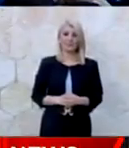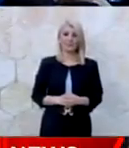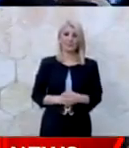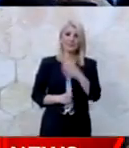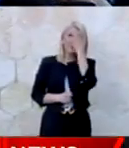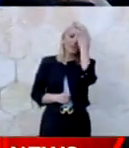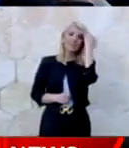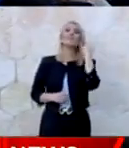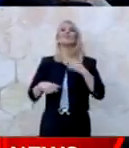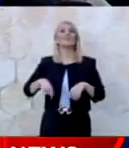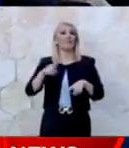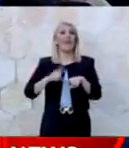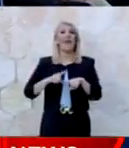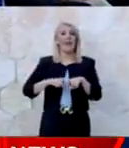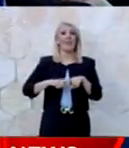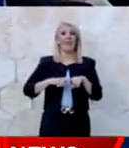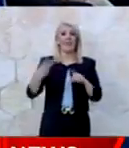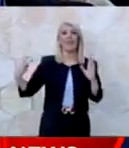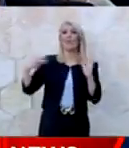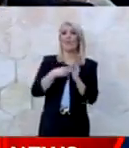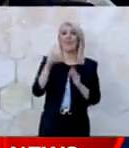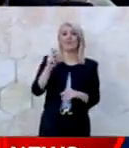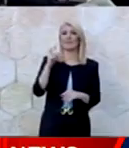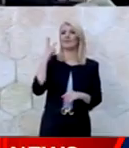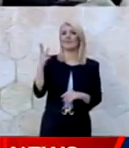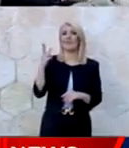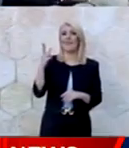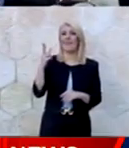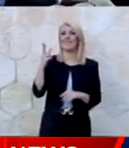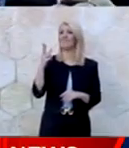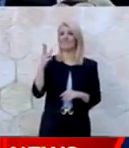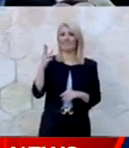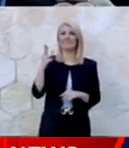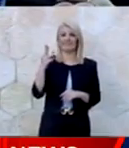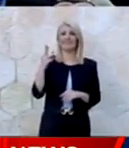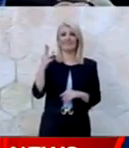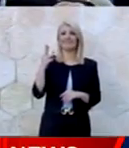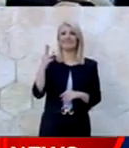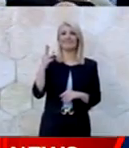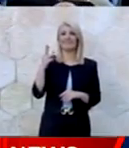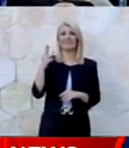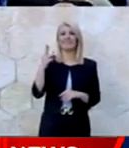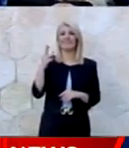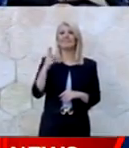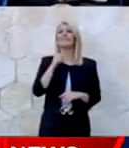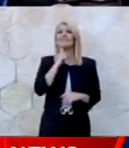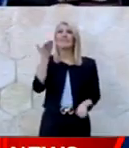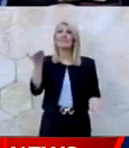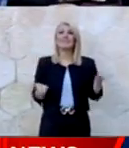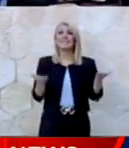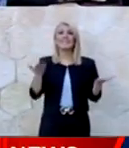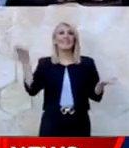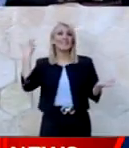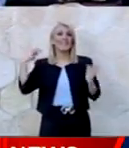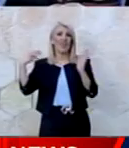Η Ελλάδα λοιπόν του 2023 δεν θυμίζει σε τίποτα εκείνη του 2015 έως